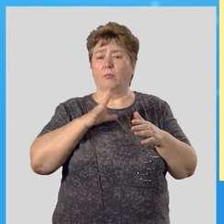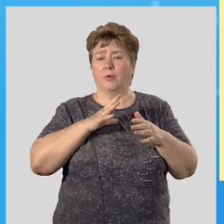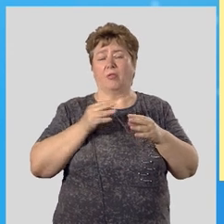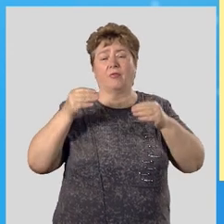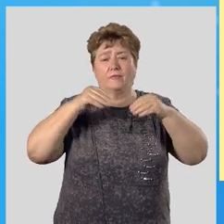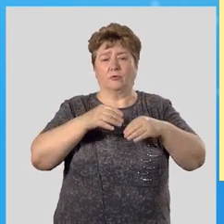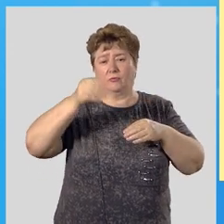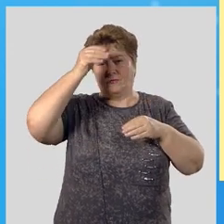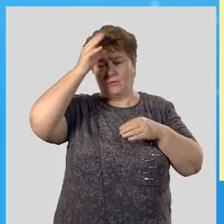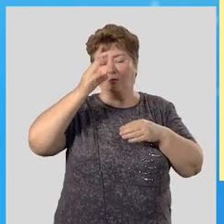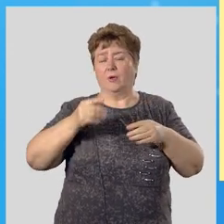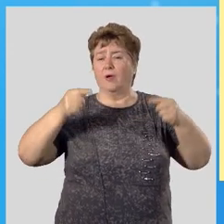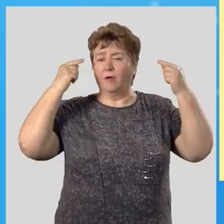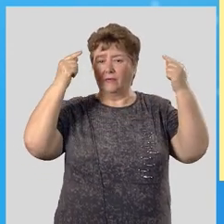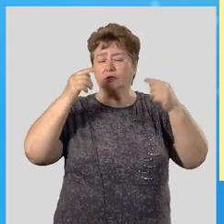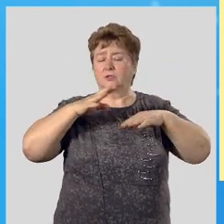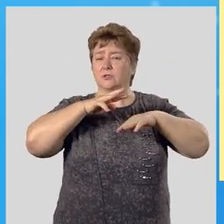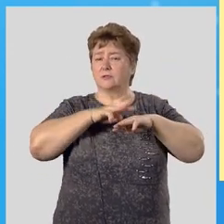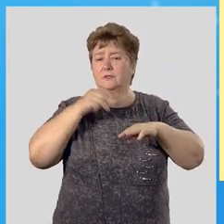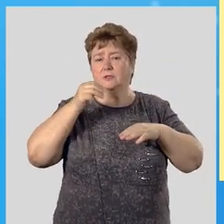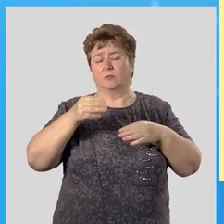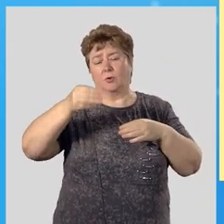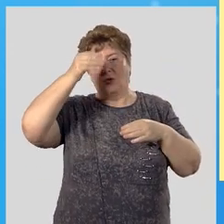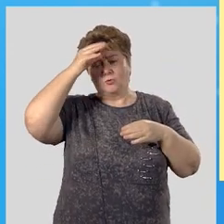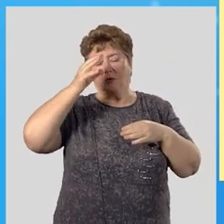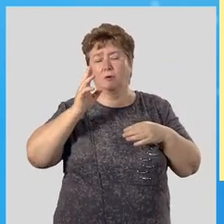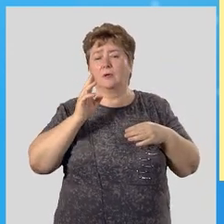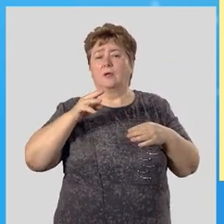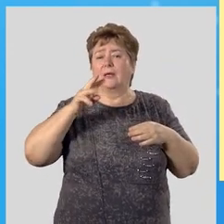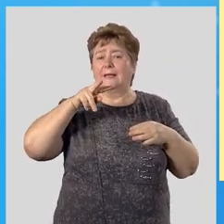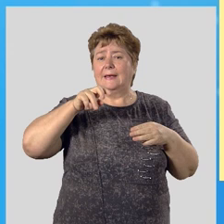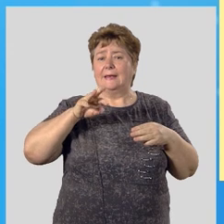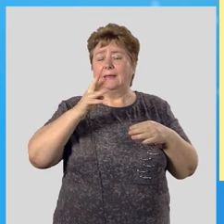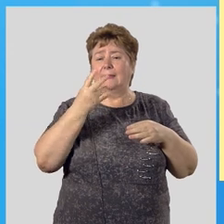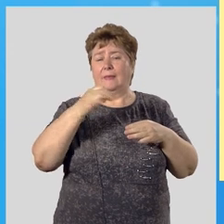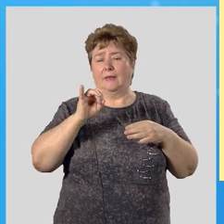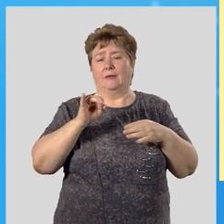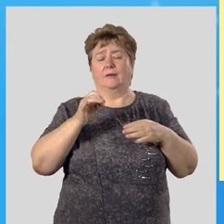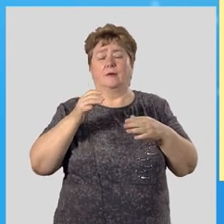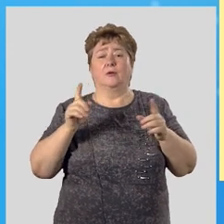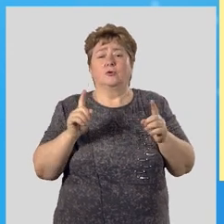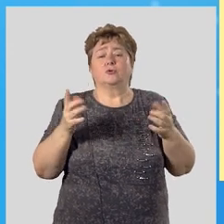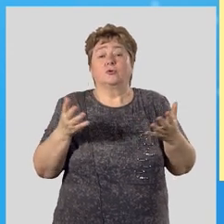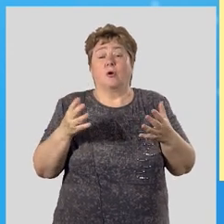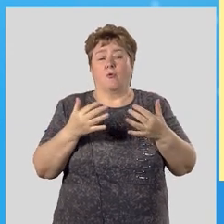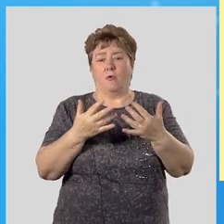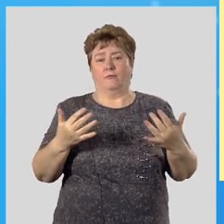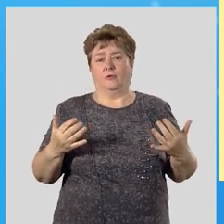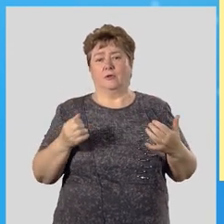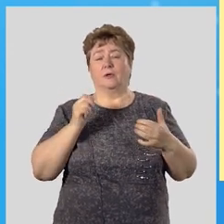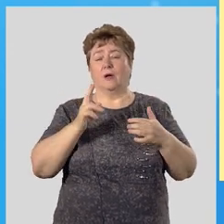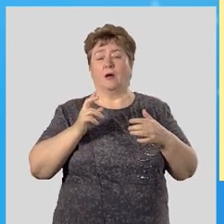введен в науку великим шведским ученым Карлом Линнеем. Что же такое вид,